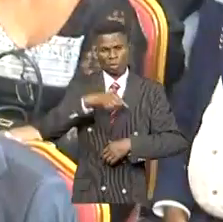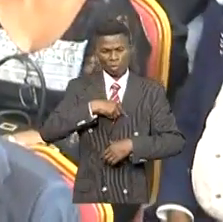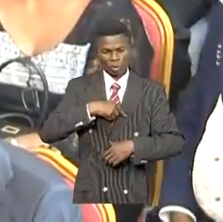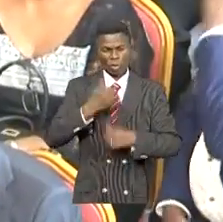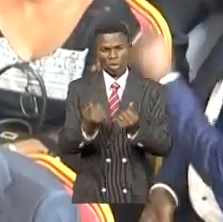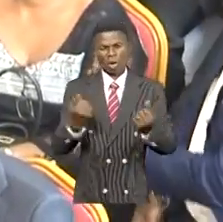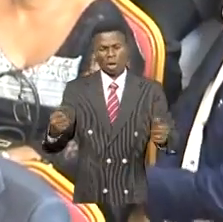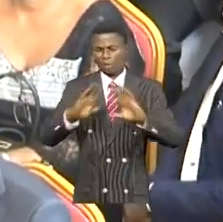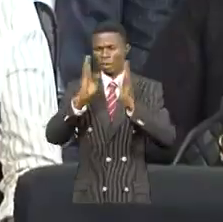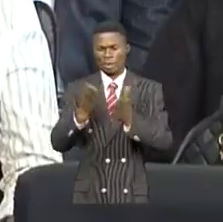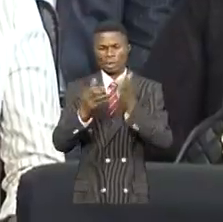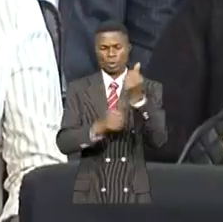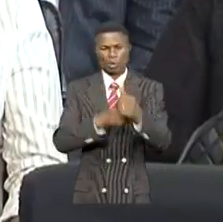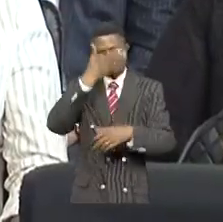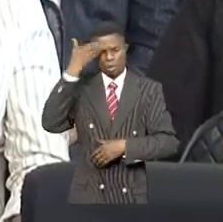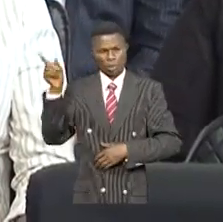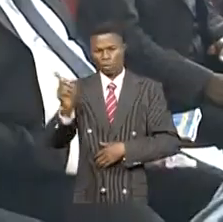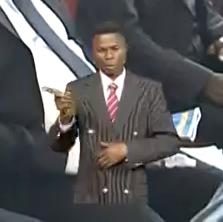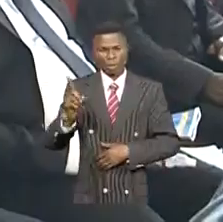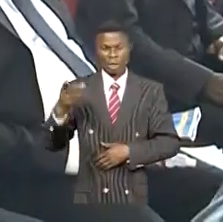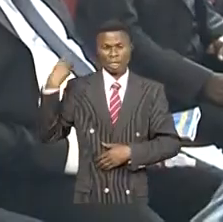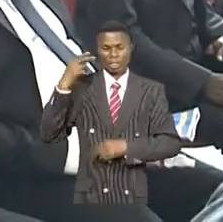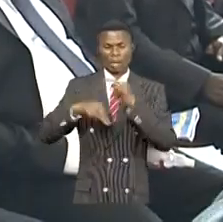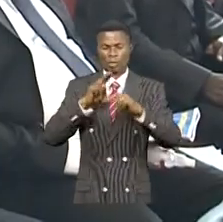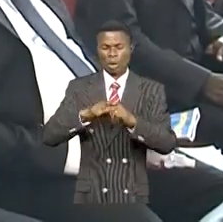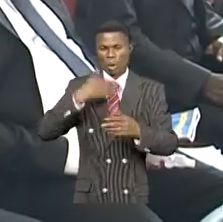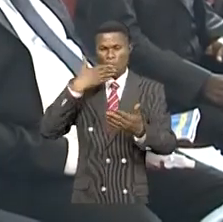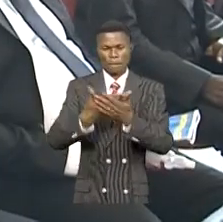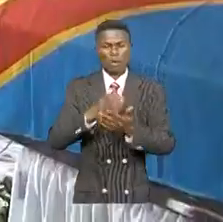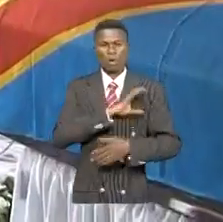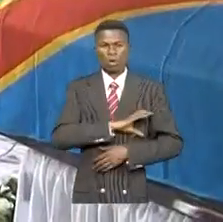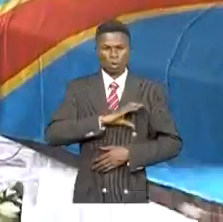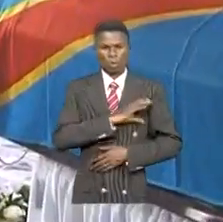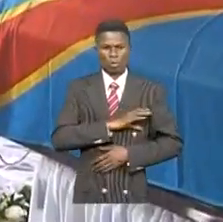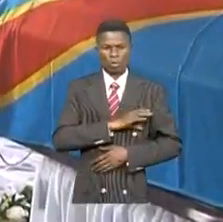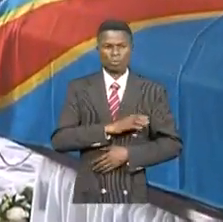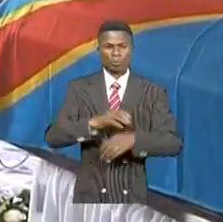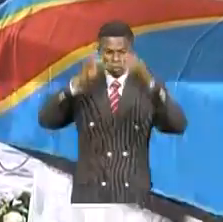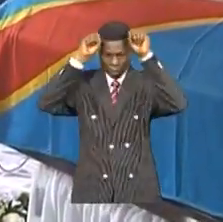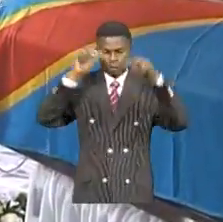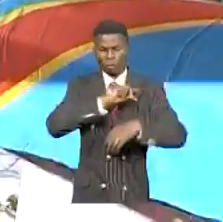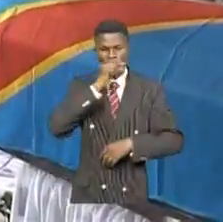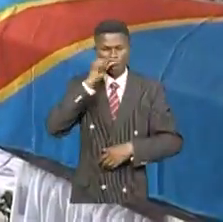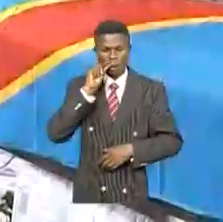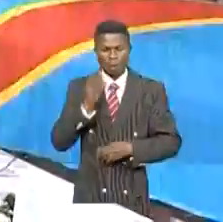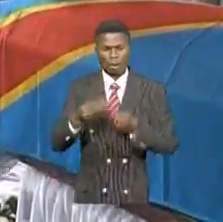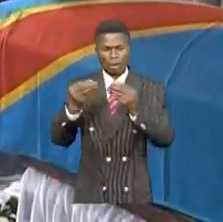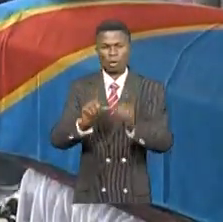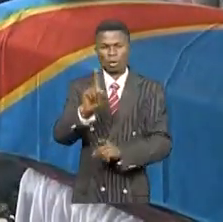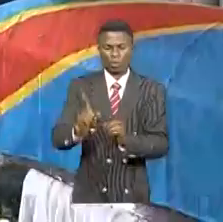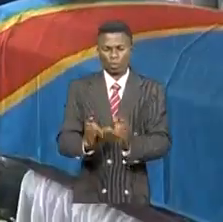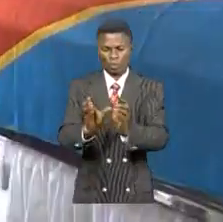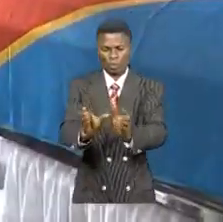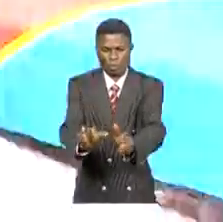père modèle et un député national exemplaire. Le speaker de la chambre basse du Parlement a déposé sa gerbe de